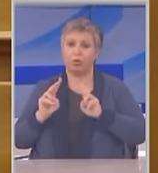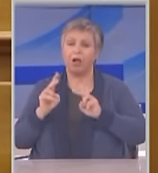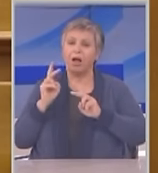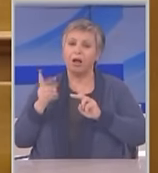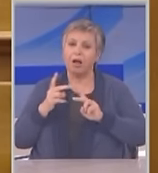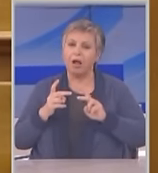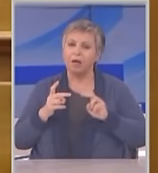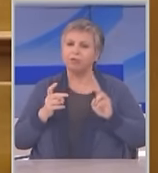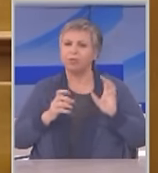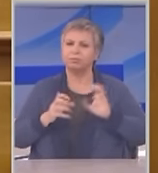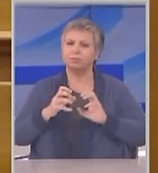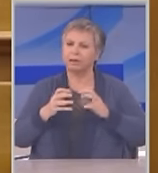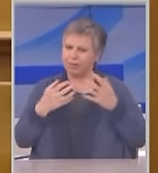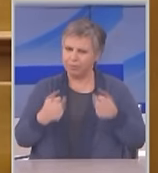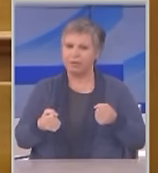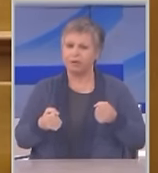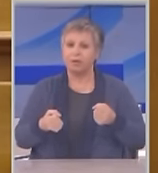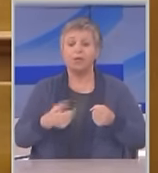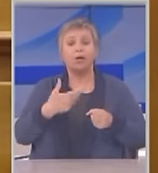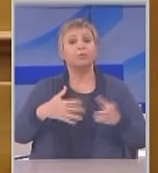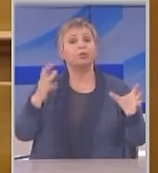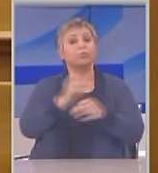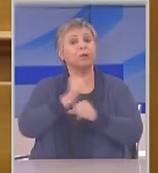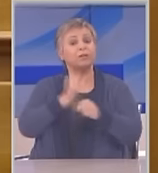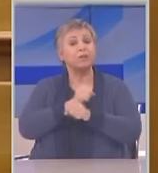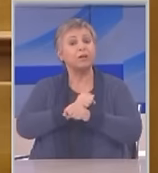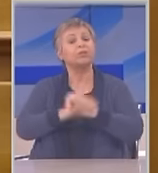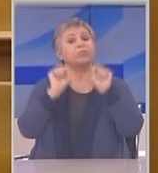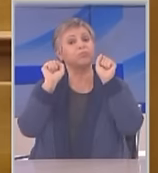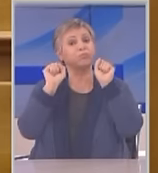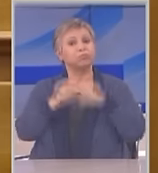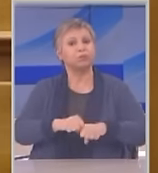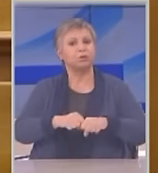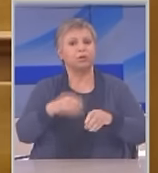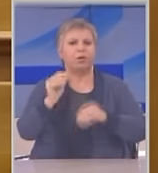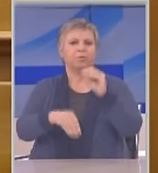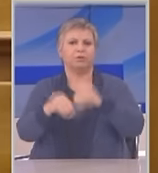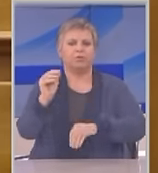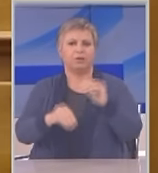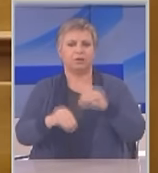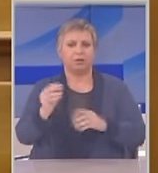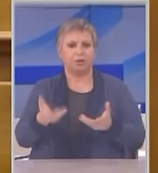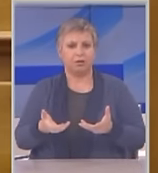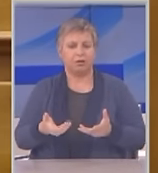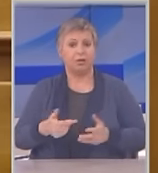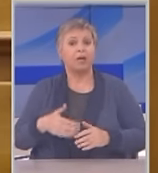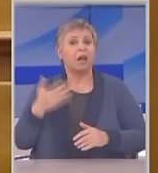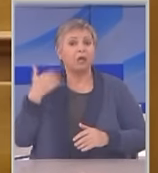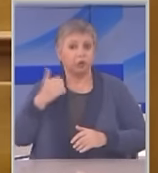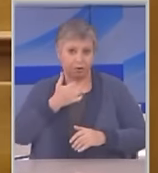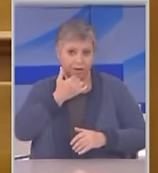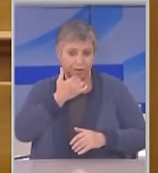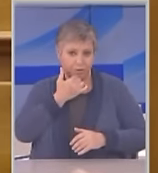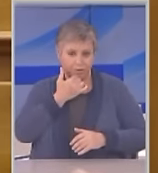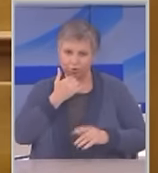Αλλά εκεί τα βρήκατε. Και προφανώς δεν επρόκειτο περί λάθους. Είναι